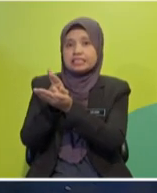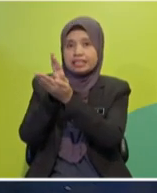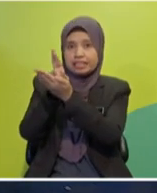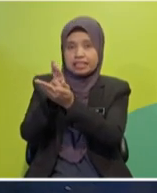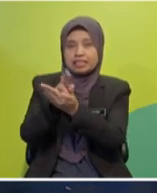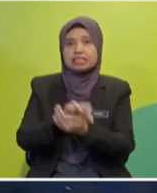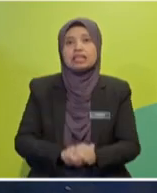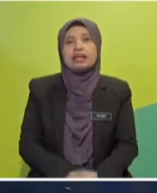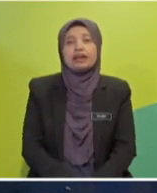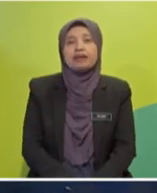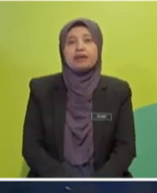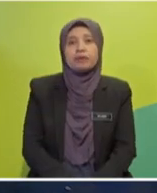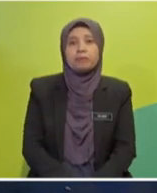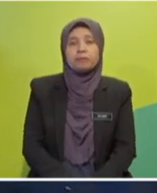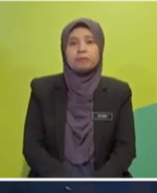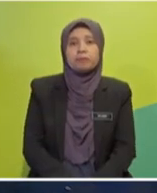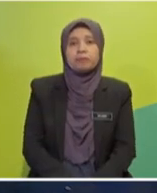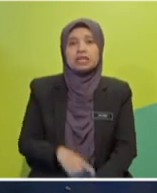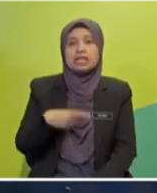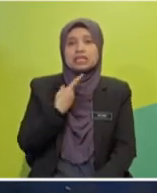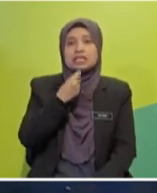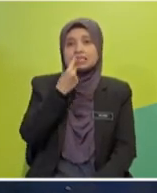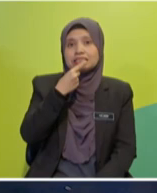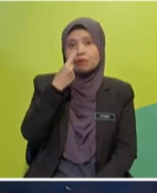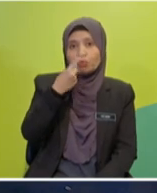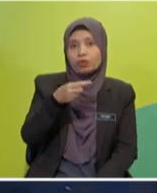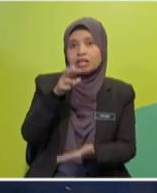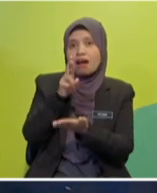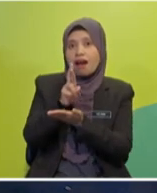kemudian. Itulah dia rakit. Inilah kita sebut rakit.